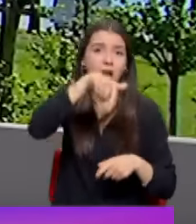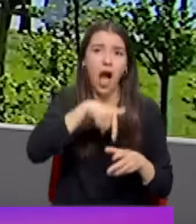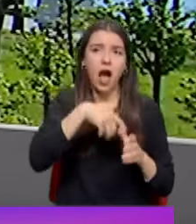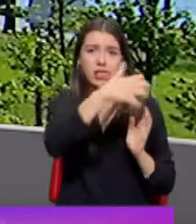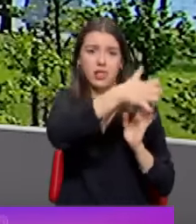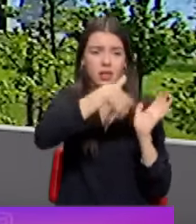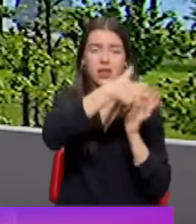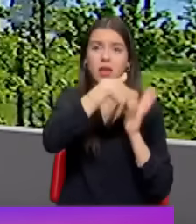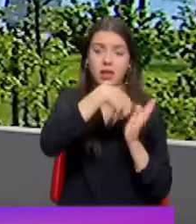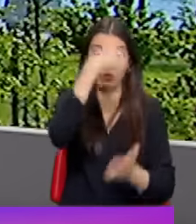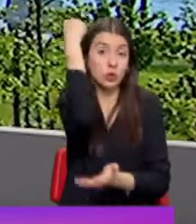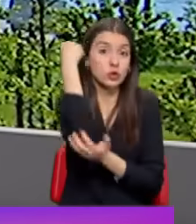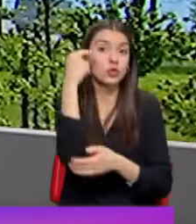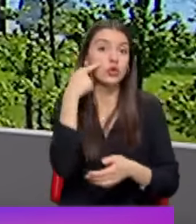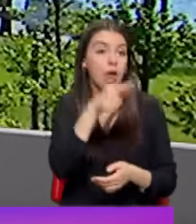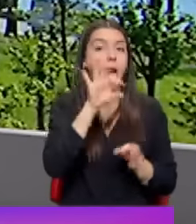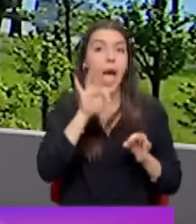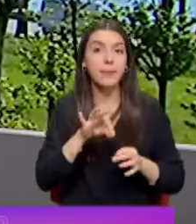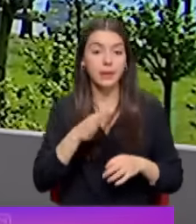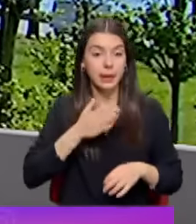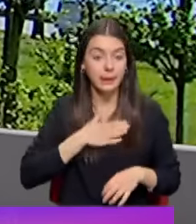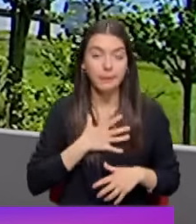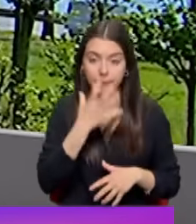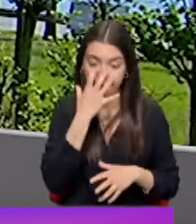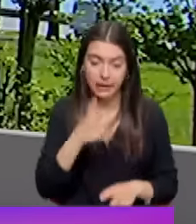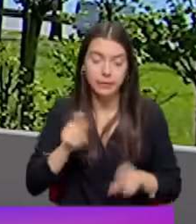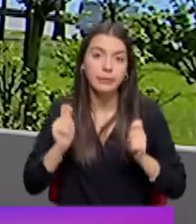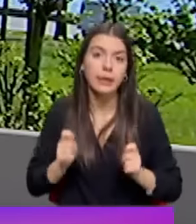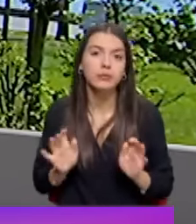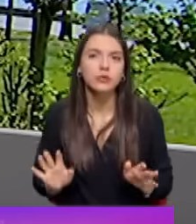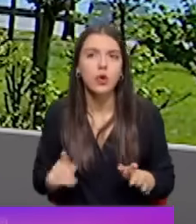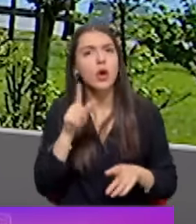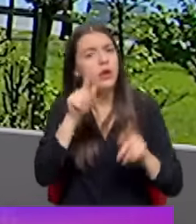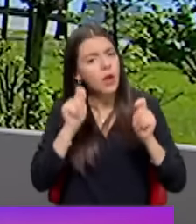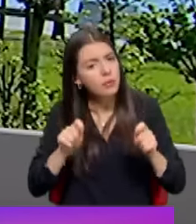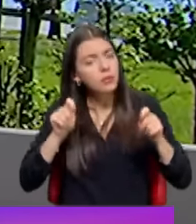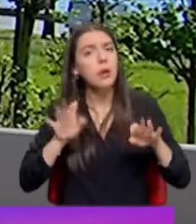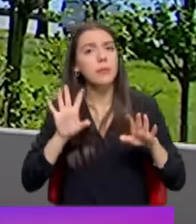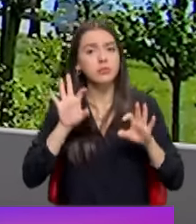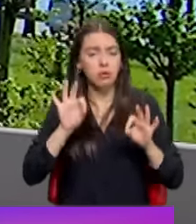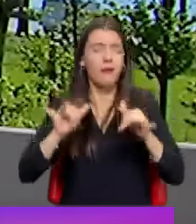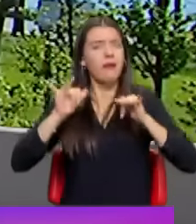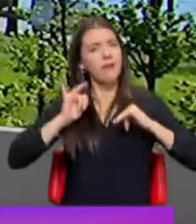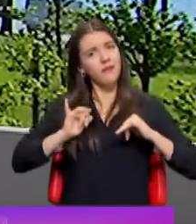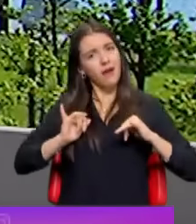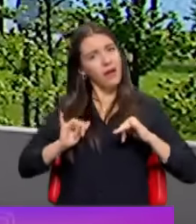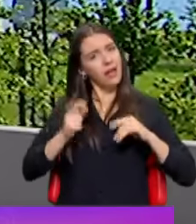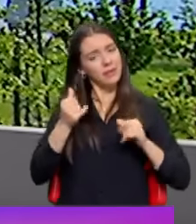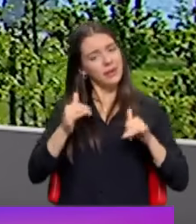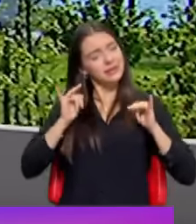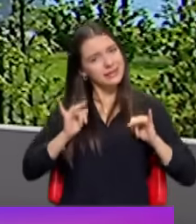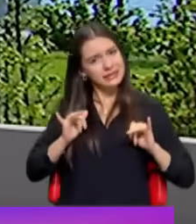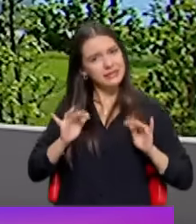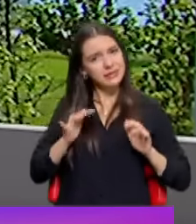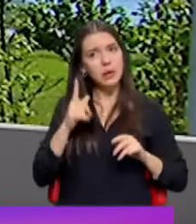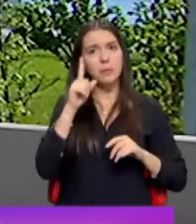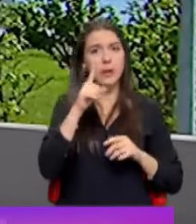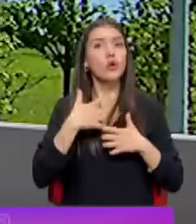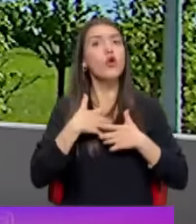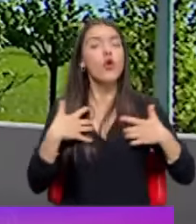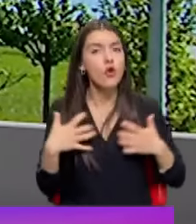böyle başında beklemek zorunda. Yapıldı mı, yapılmadı mı? Şöyle bir arkamıza yaslanıp bizi yönetenlere güvenebileceğimiz bir ülke